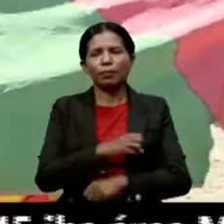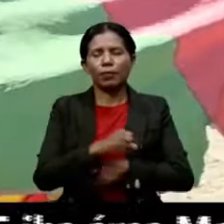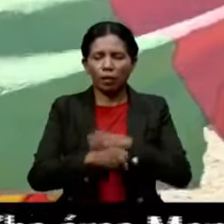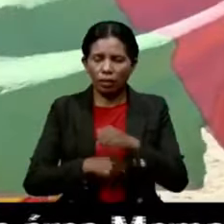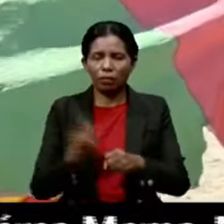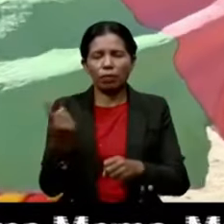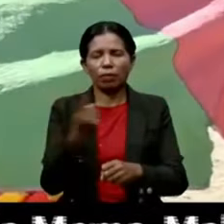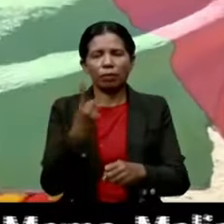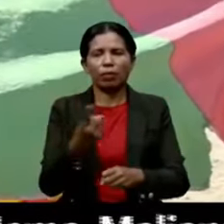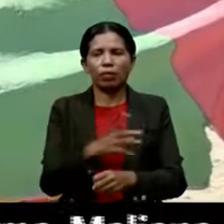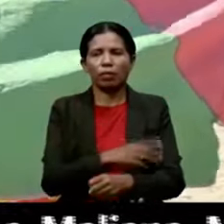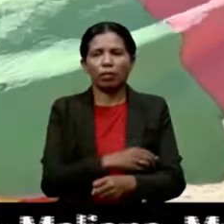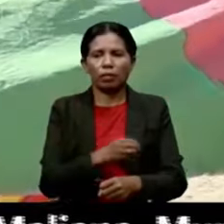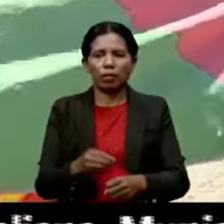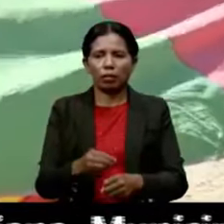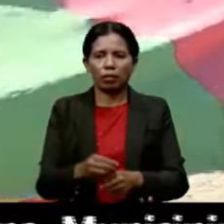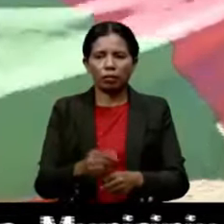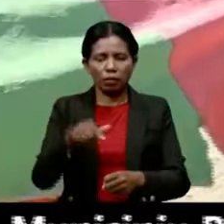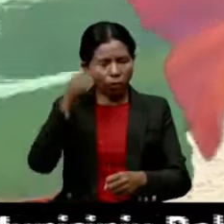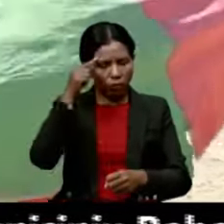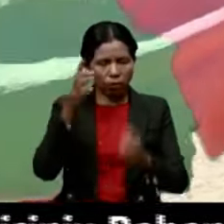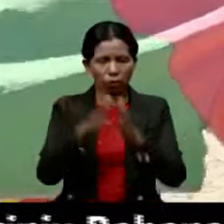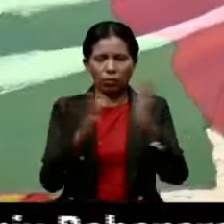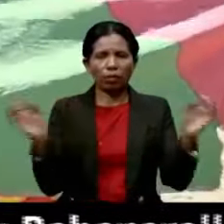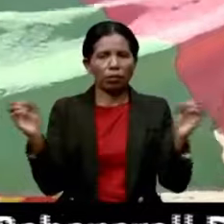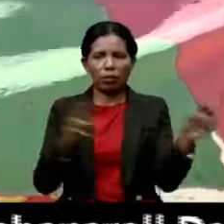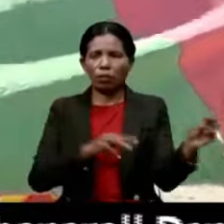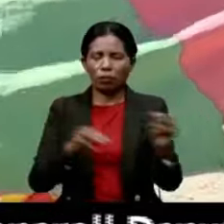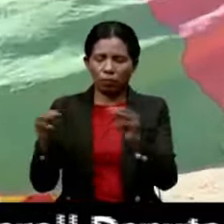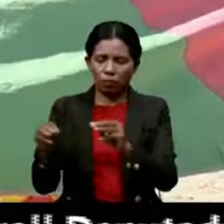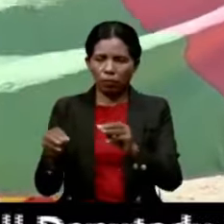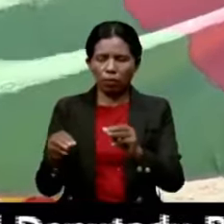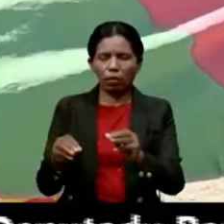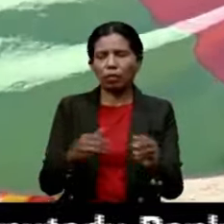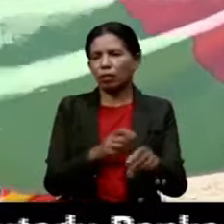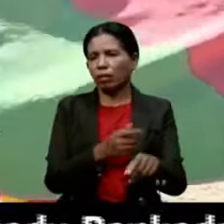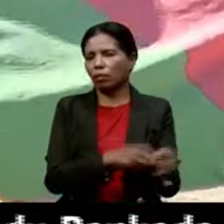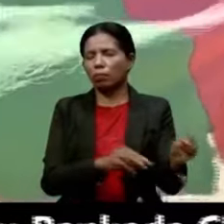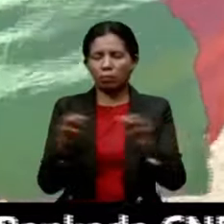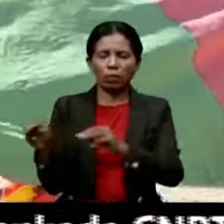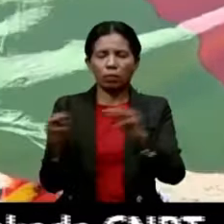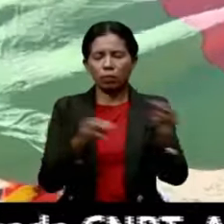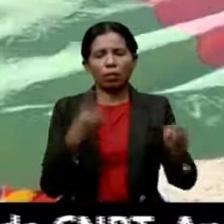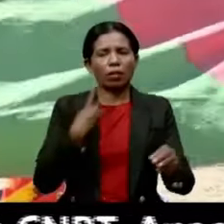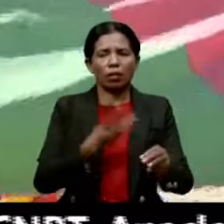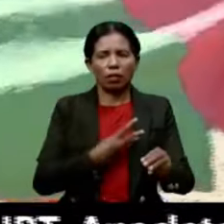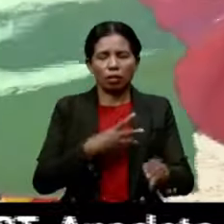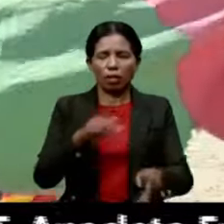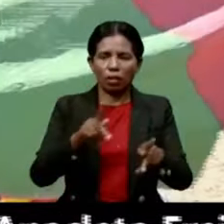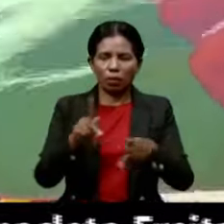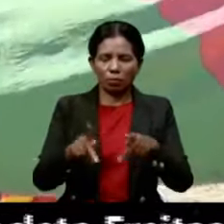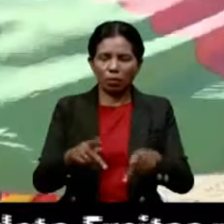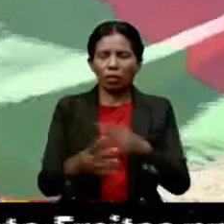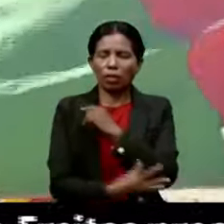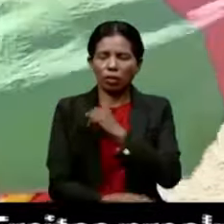pan sepunu lai terus tamba du. Gubernur bobot sira la clear muda ba patinira la clear muda palo patinira ne halu pugu kibir